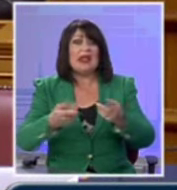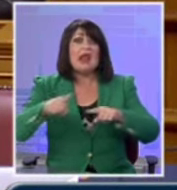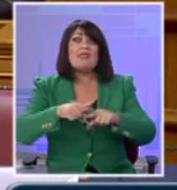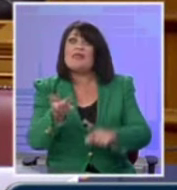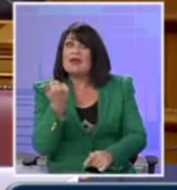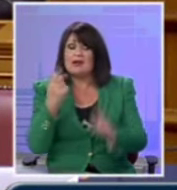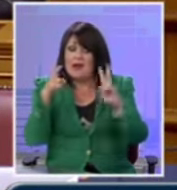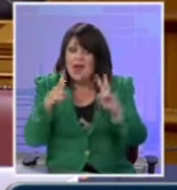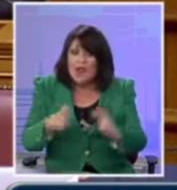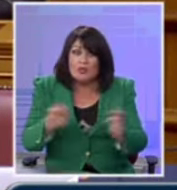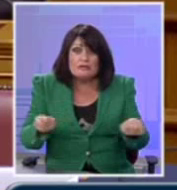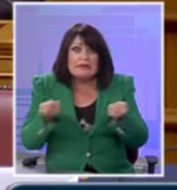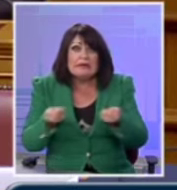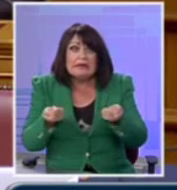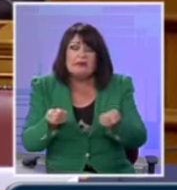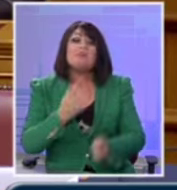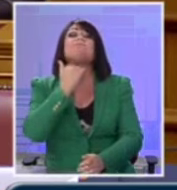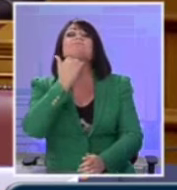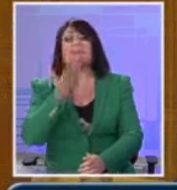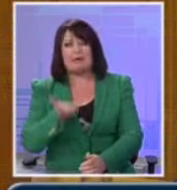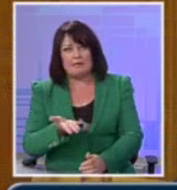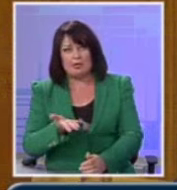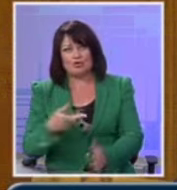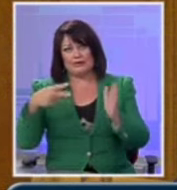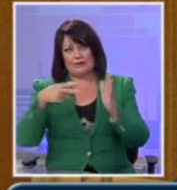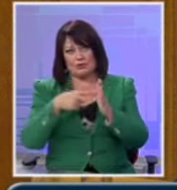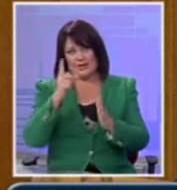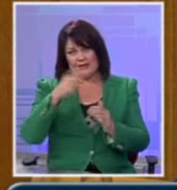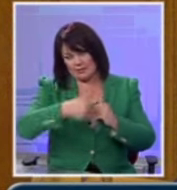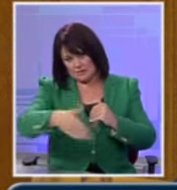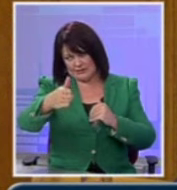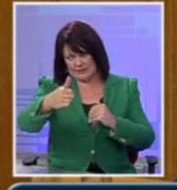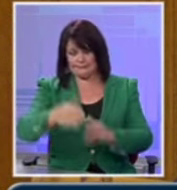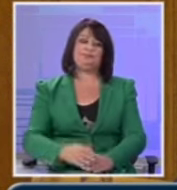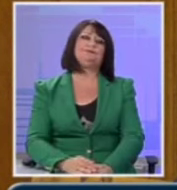μας σε μεγάλο βαθμό από το 2010 και μετά.